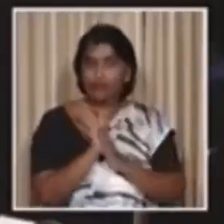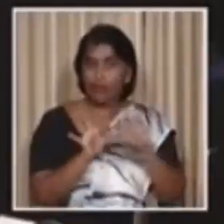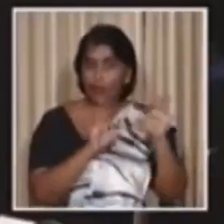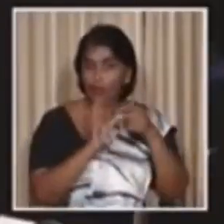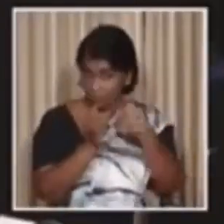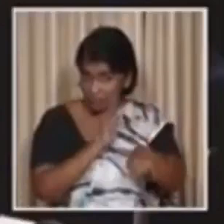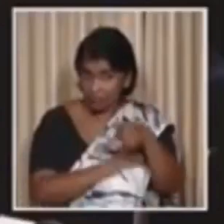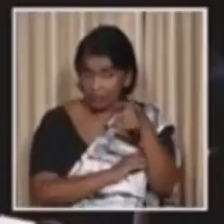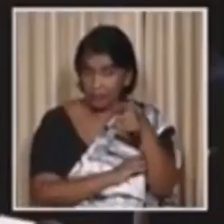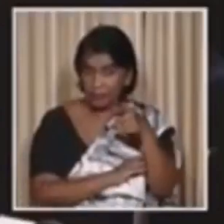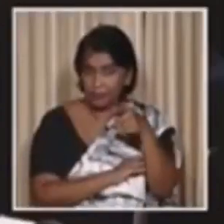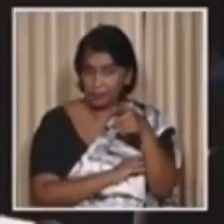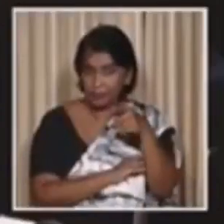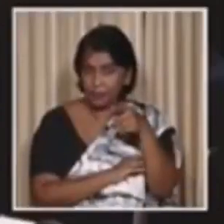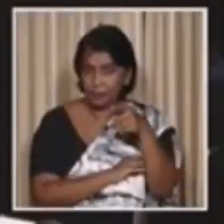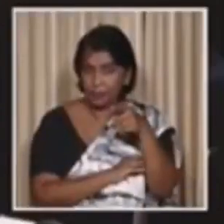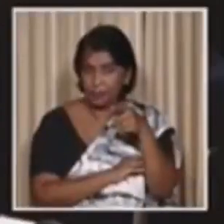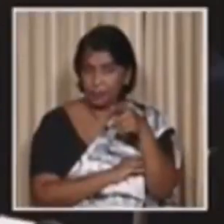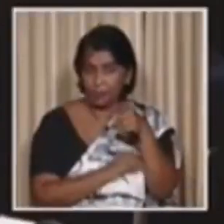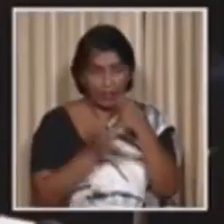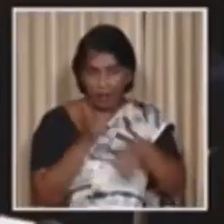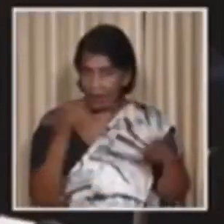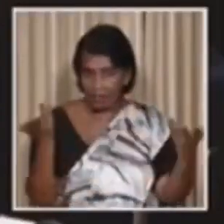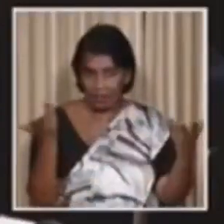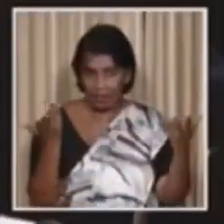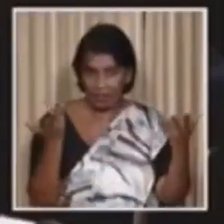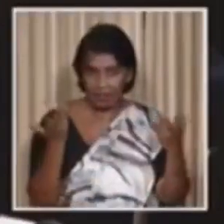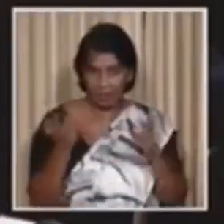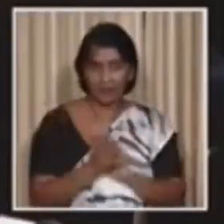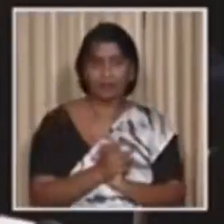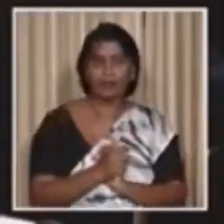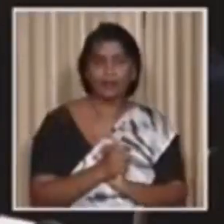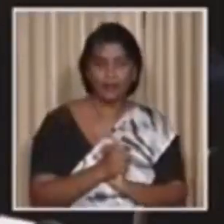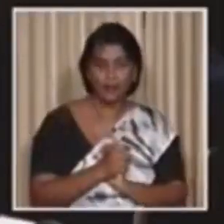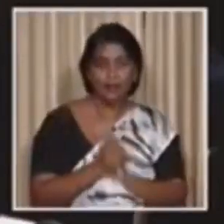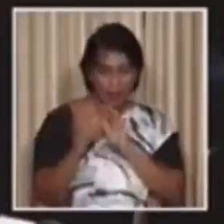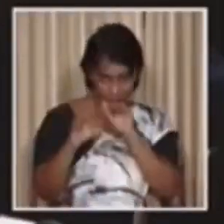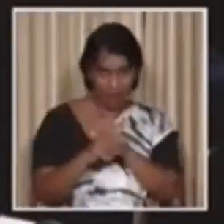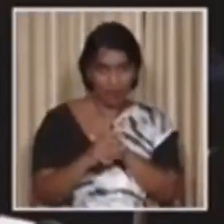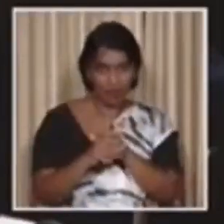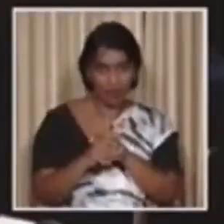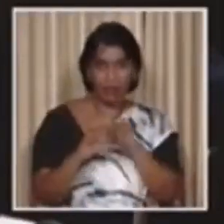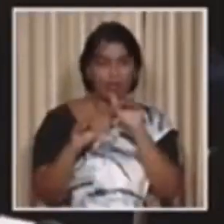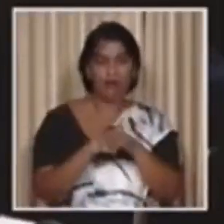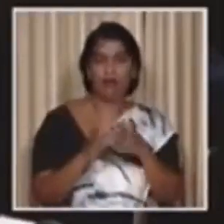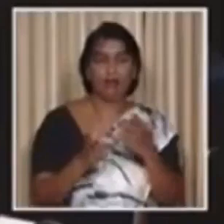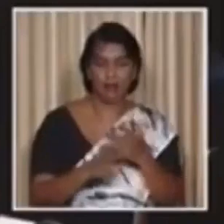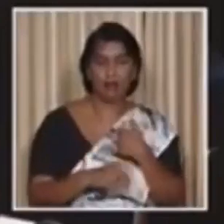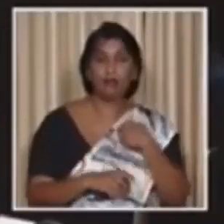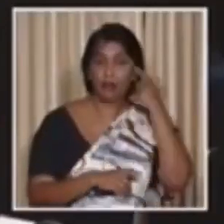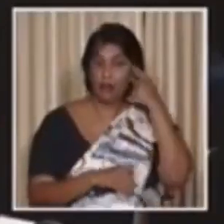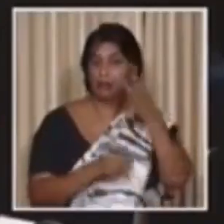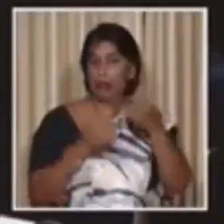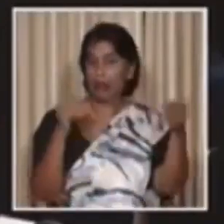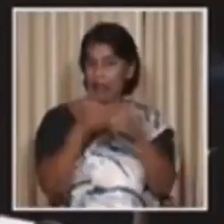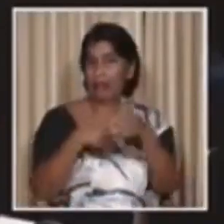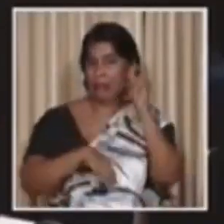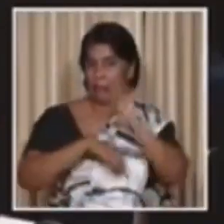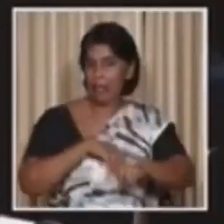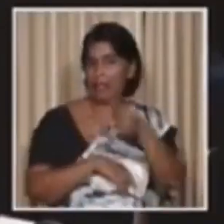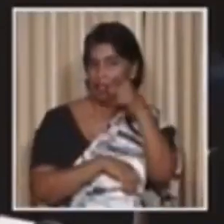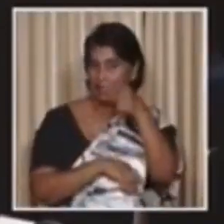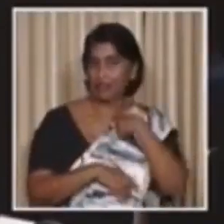එකට. ඔය අසංගරේ නැද්ද? ආ හිටියද? හිටියනම් අසංග කරනවා. නෑ මං හිතුවා ඔයා තමයි මේකේ පිටිපස්සින් ඉන්නේ කියලා.